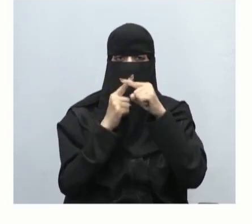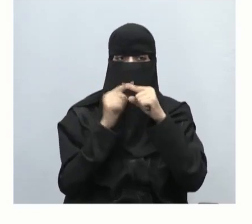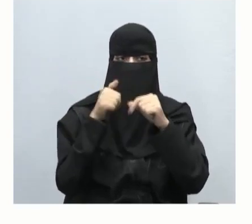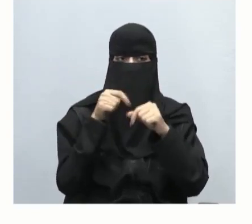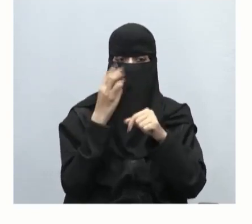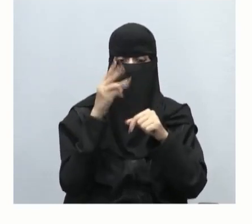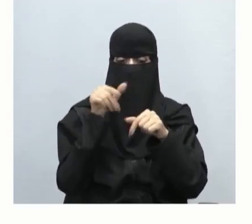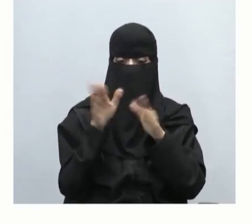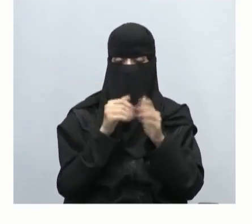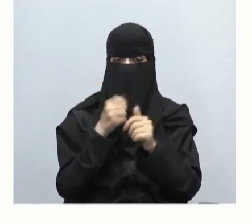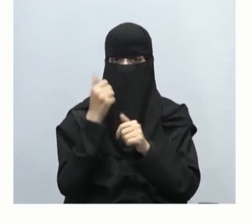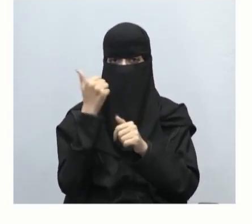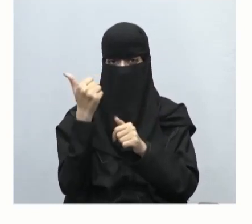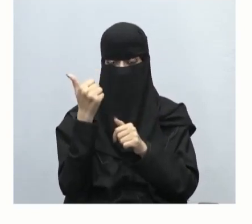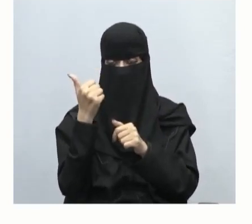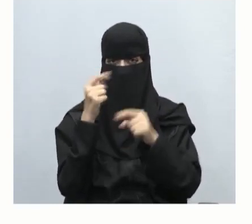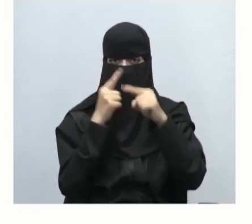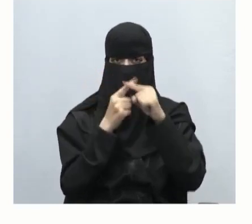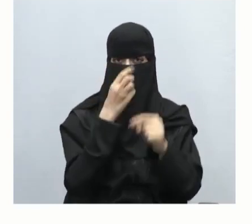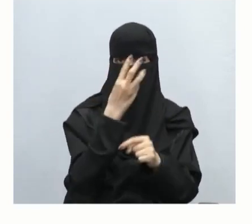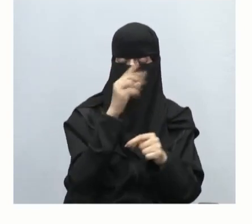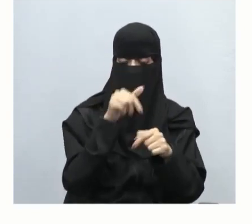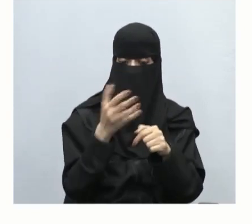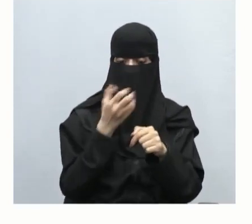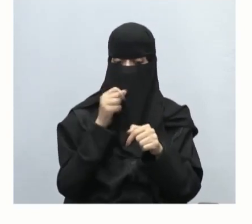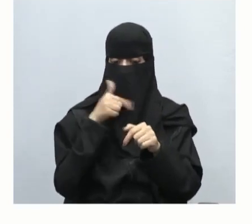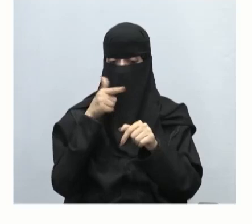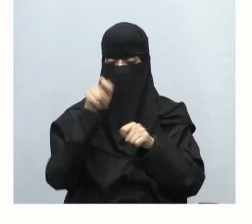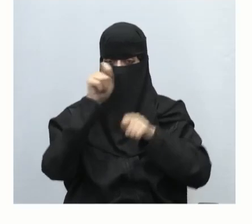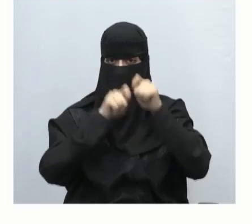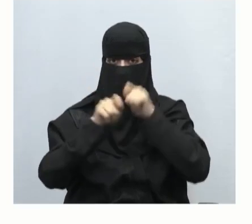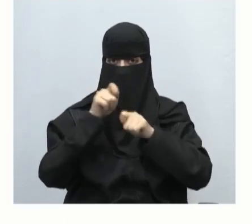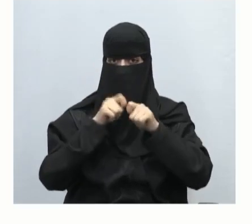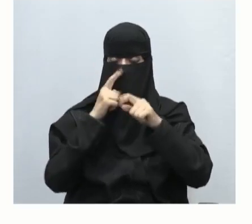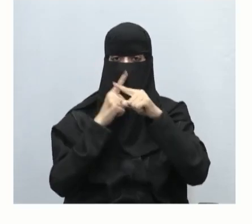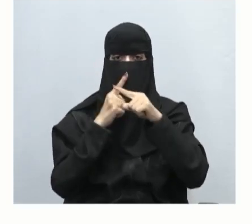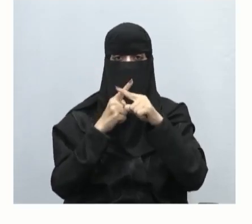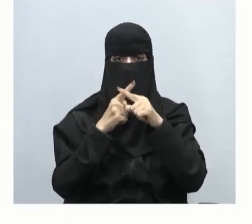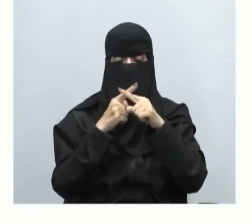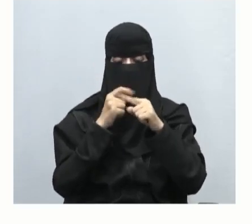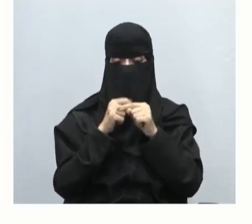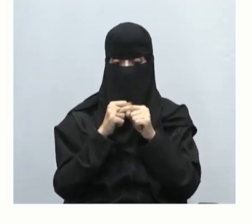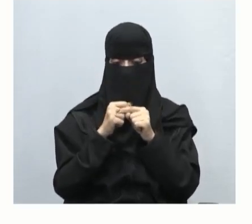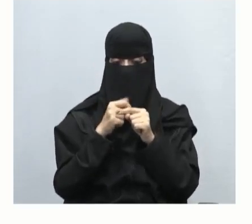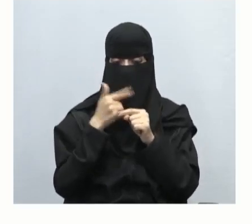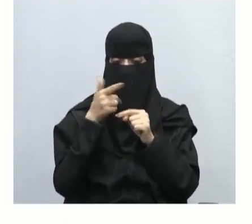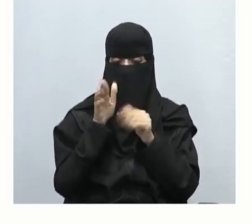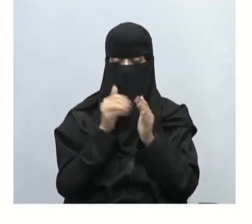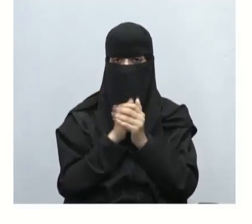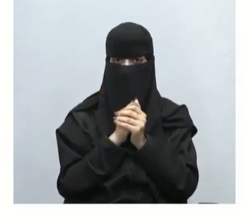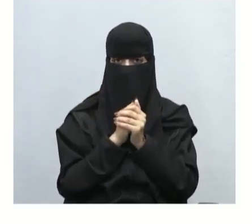3 هنا ال والقوس هنا على الثلاثه تعني ان العمليه بينهم عمليه ماذا عمليه